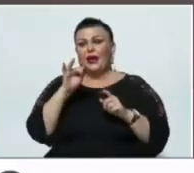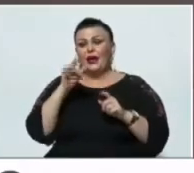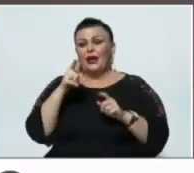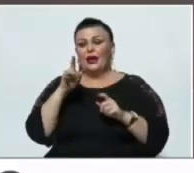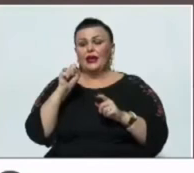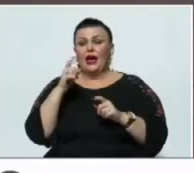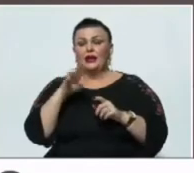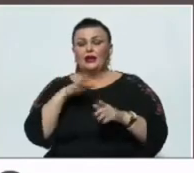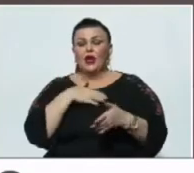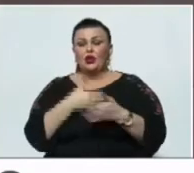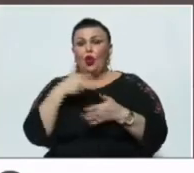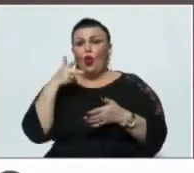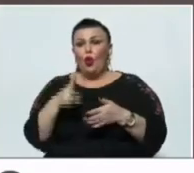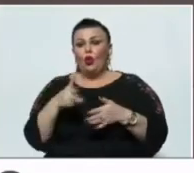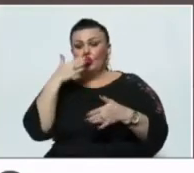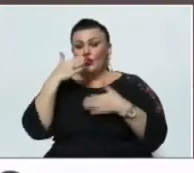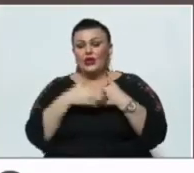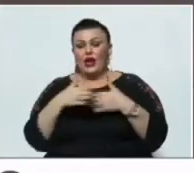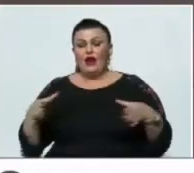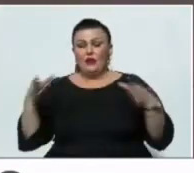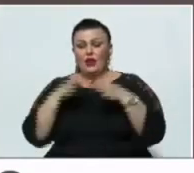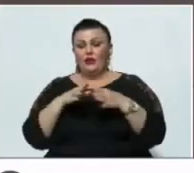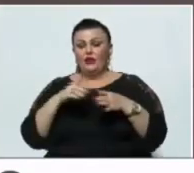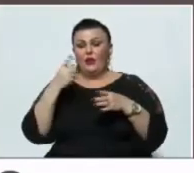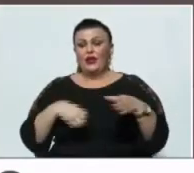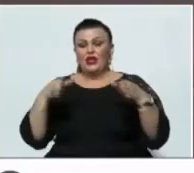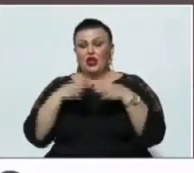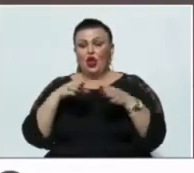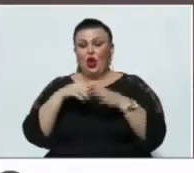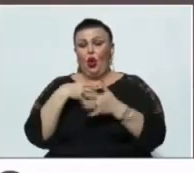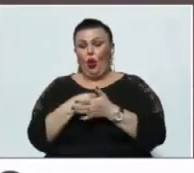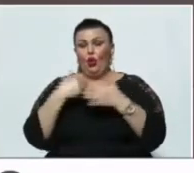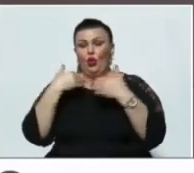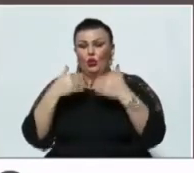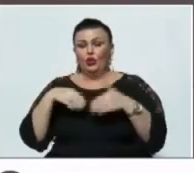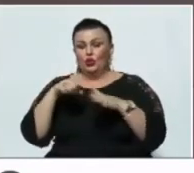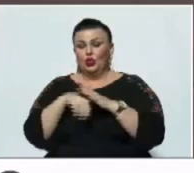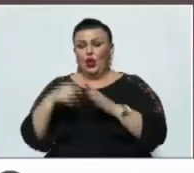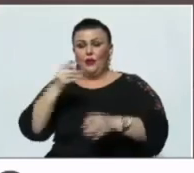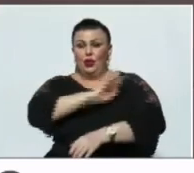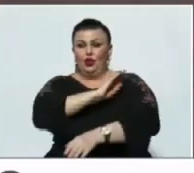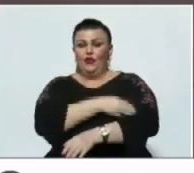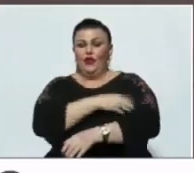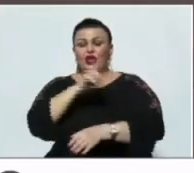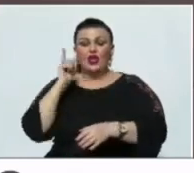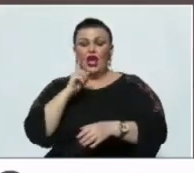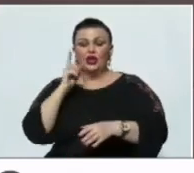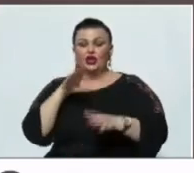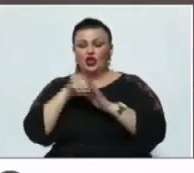könüllüləri həqiqətən, yəni 3000 nəfəri birləşdirən bir təşkilat artıq öz-özlüyündə bir qüvvədir, bir gənclərin